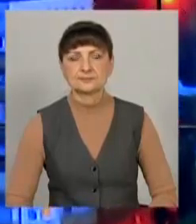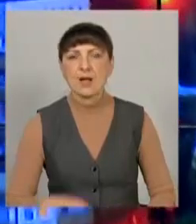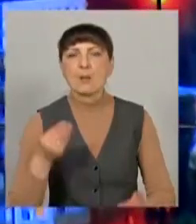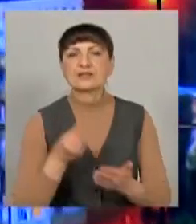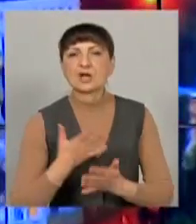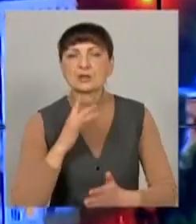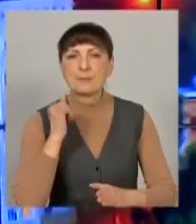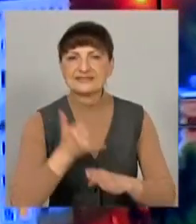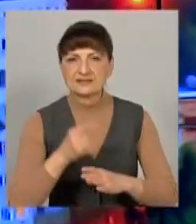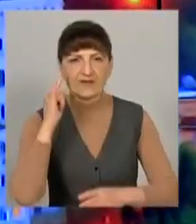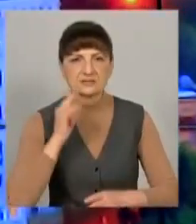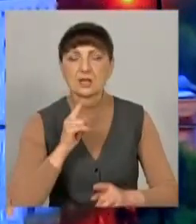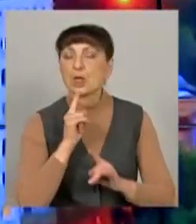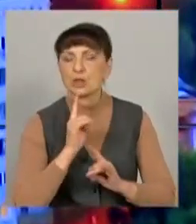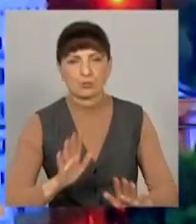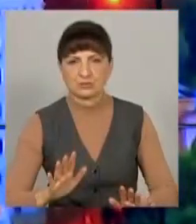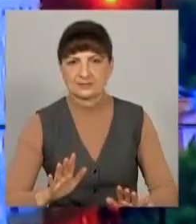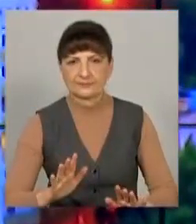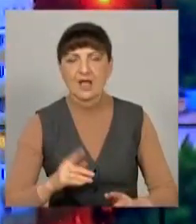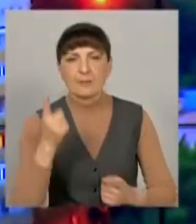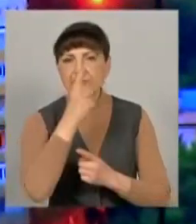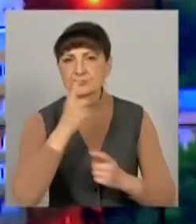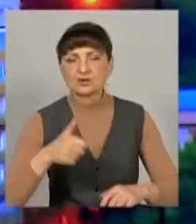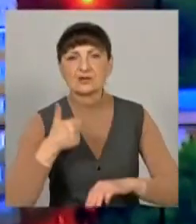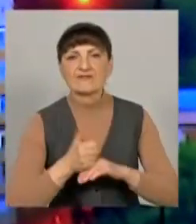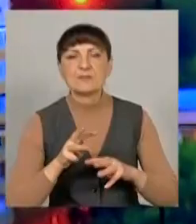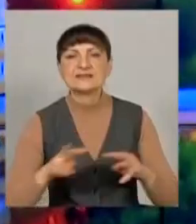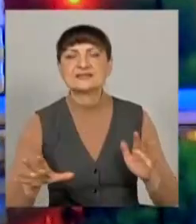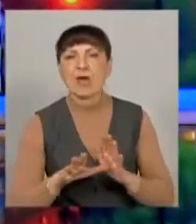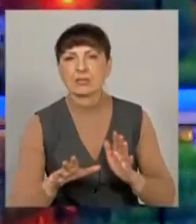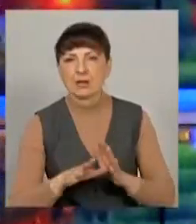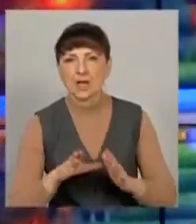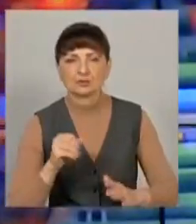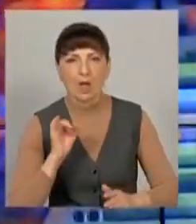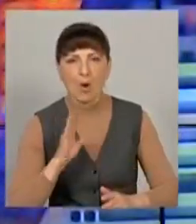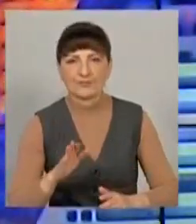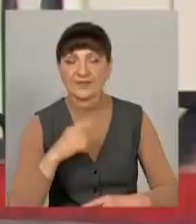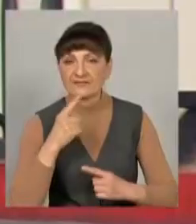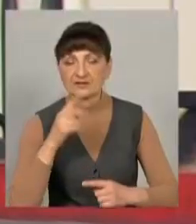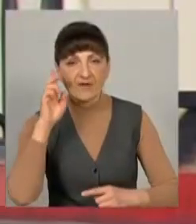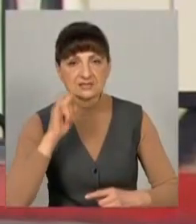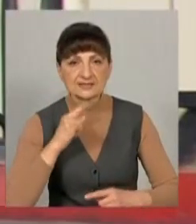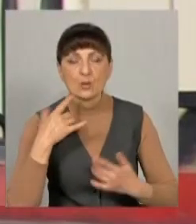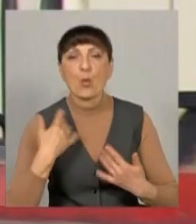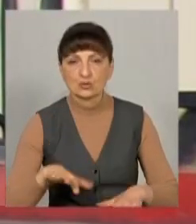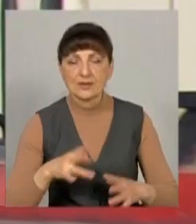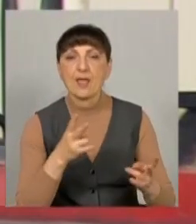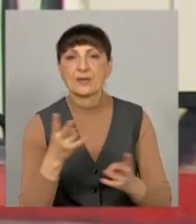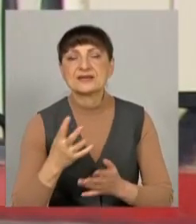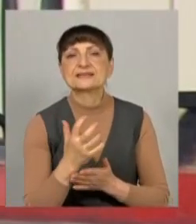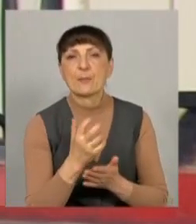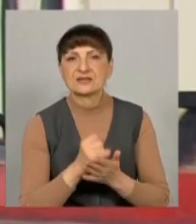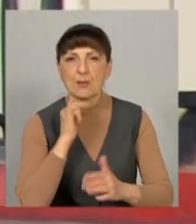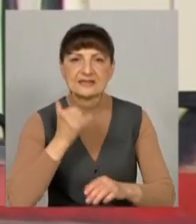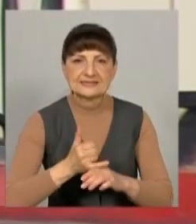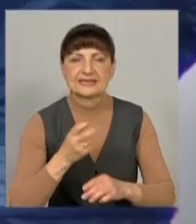Подорожание бензина в Казахстане не ожидается. Об этом сообщил глава Минэнерго Булат Акчулаков. По его словам, в стране сформированы необходимые запасы